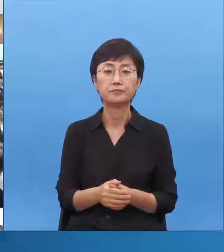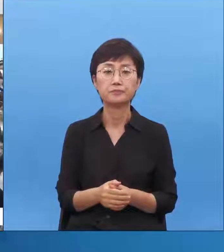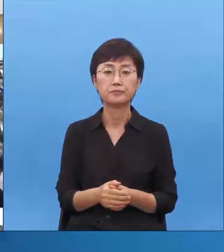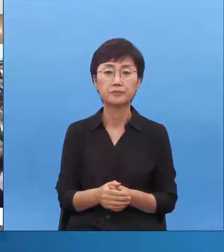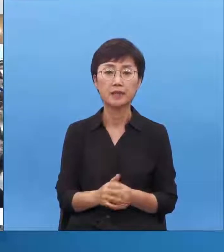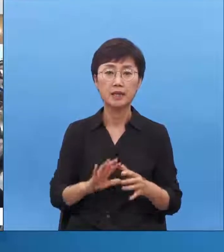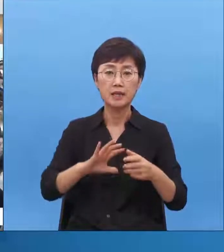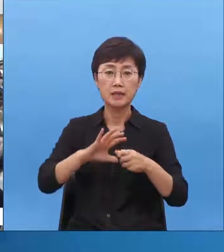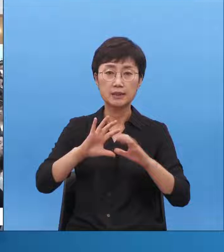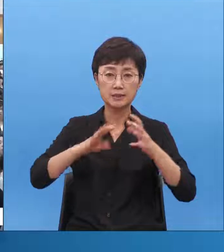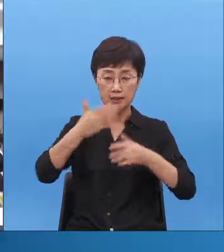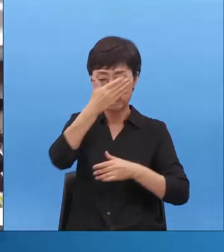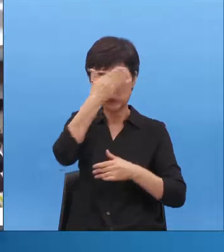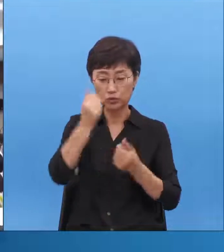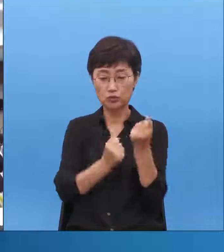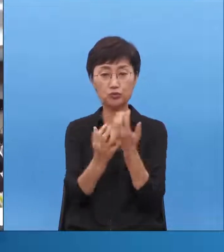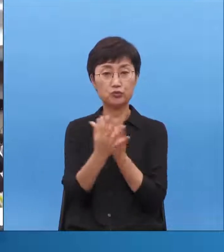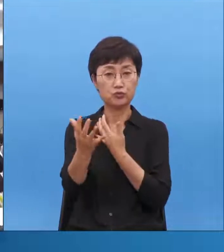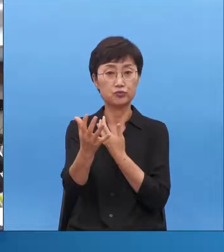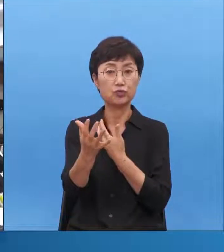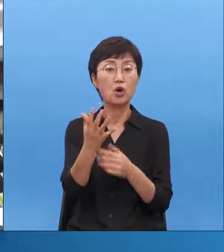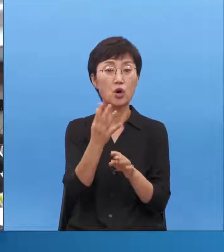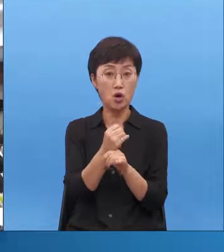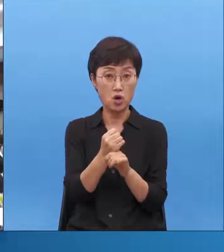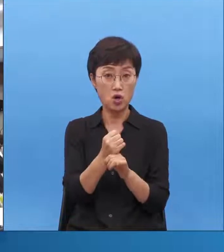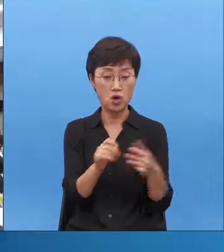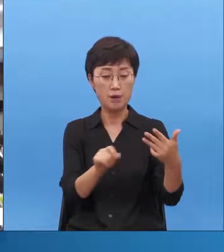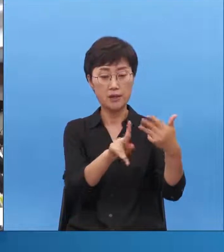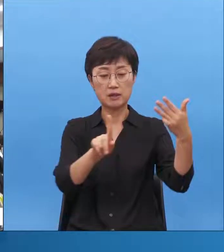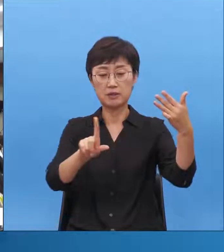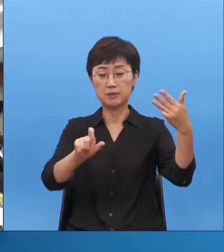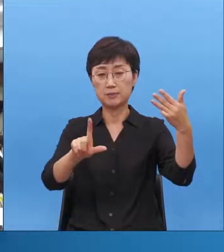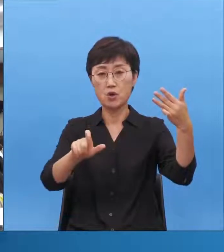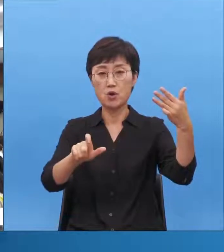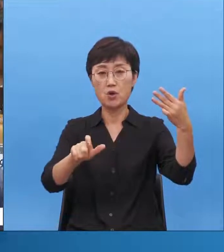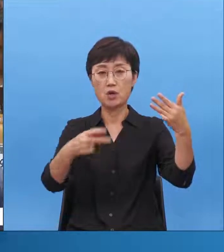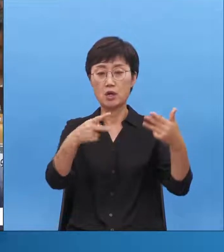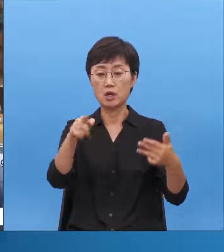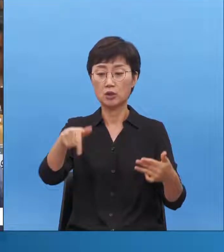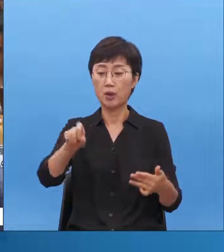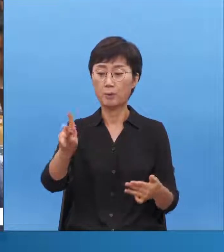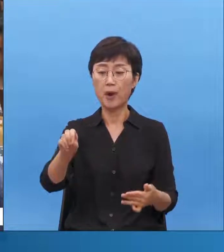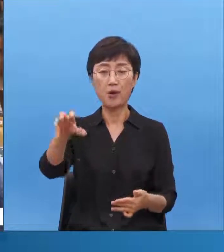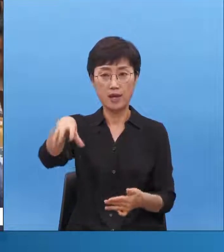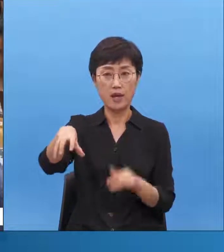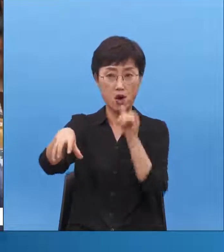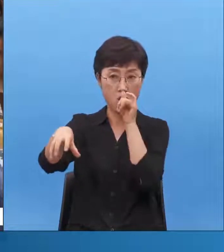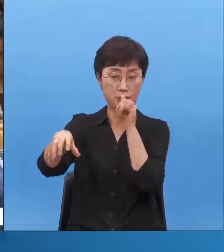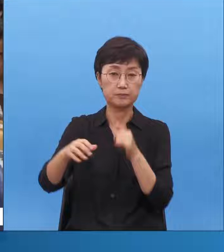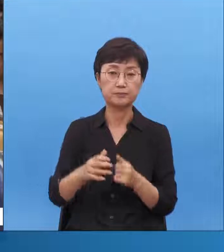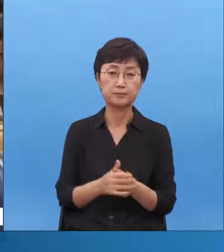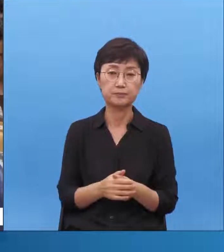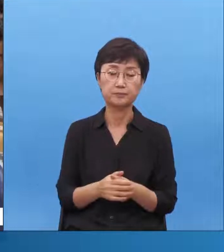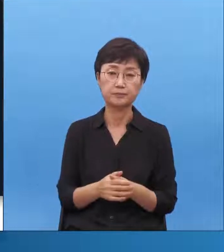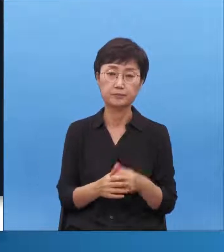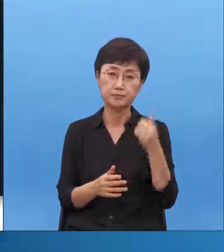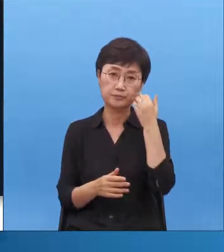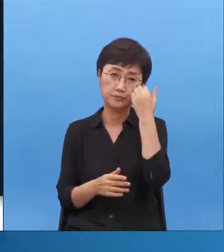2022 세계 청년 수련회가 홀리메이슨 운동의 주역이란 주제로 오는 8월 15일 덕평 RUTC에서 열립니다.